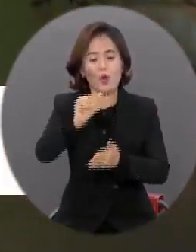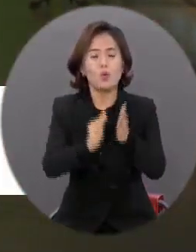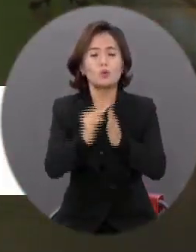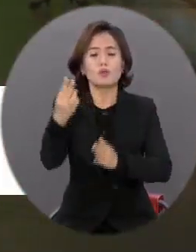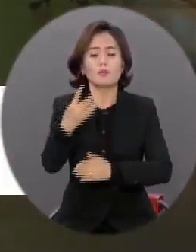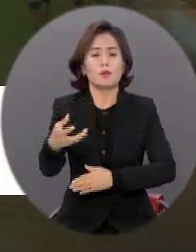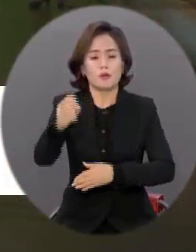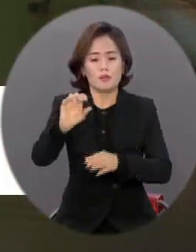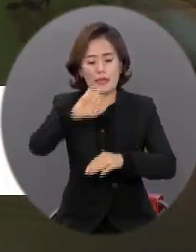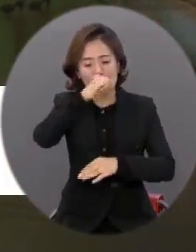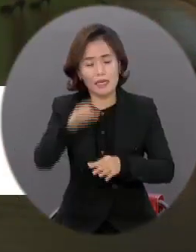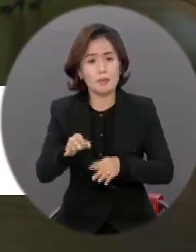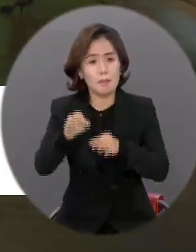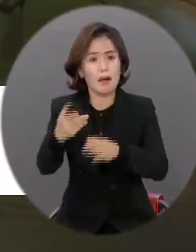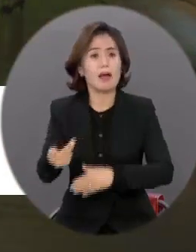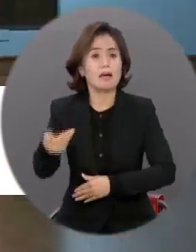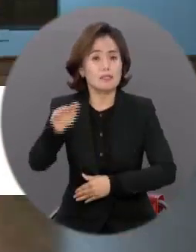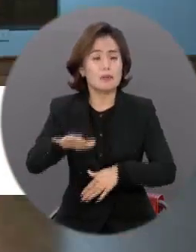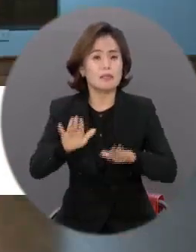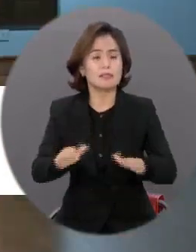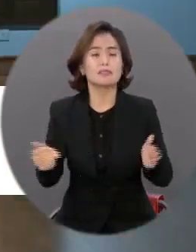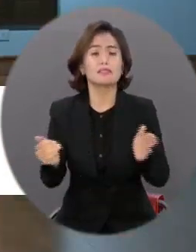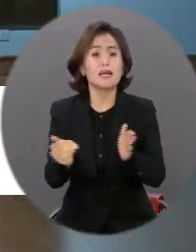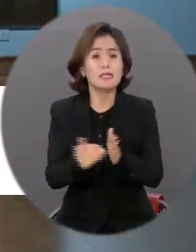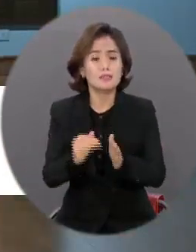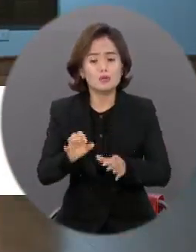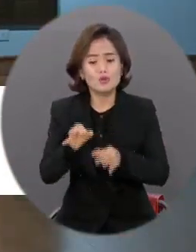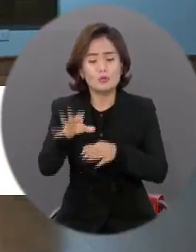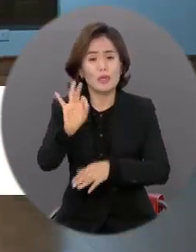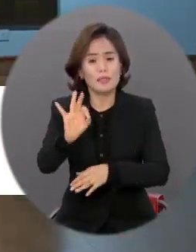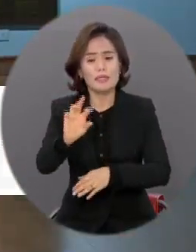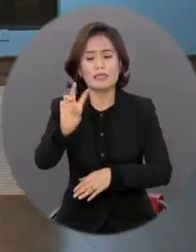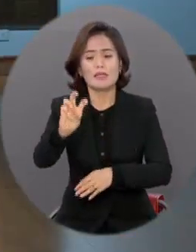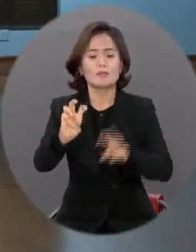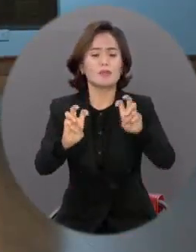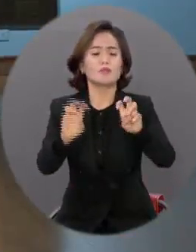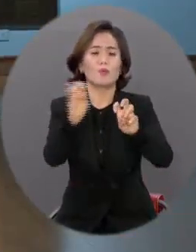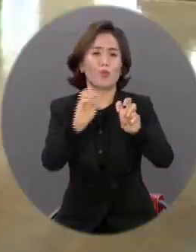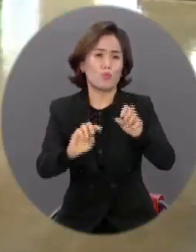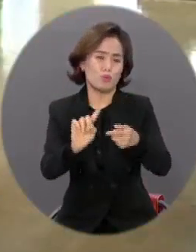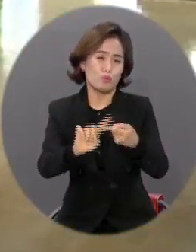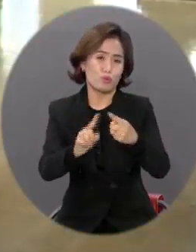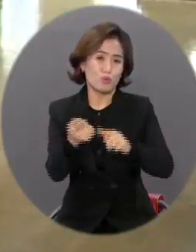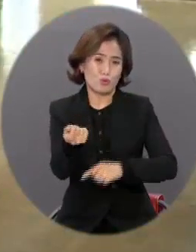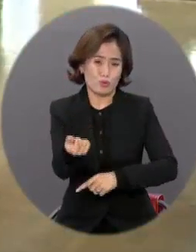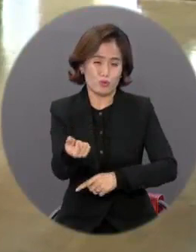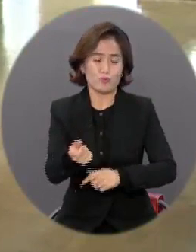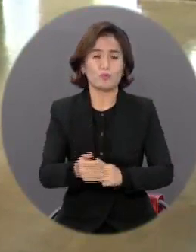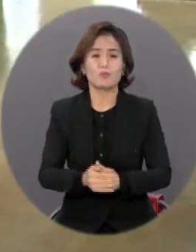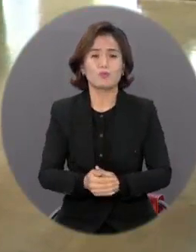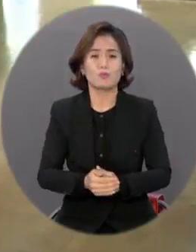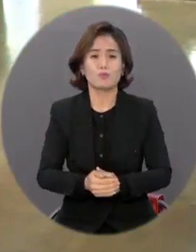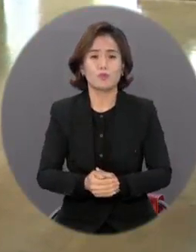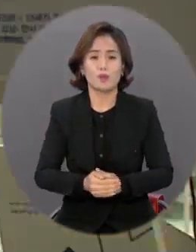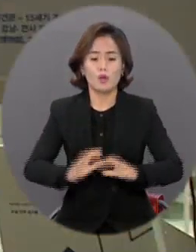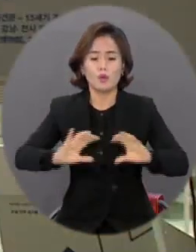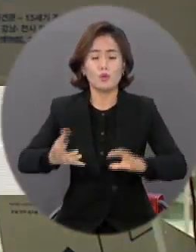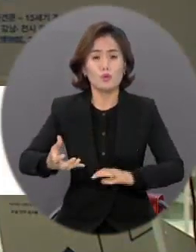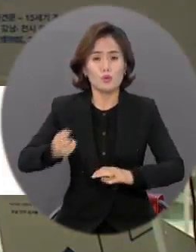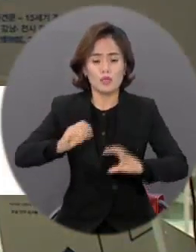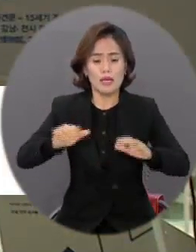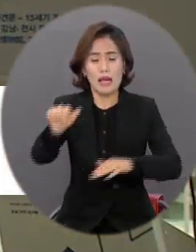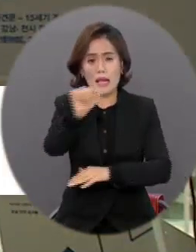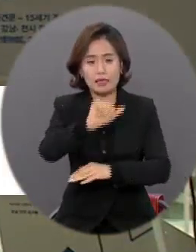3천억 원의 예산이 투입되지만 현재까지 투입된 예산은 35% 정도에 불과합니다. 또 국립 아시아